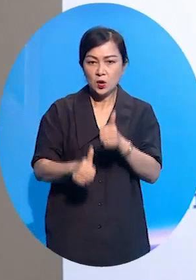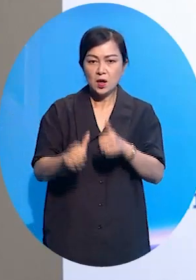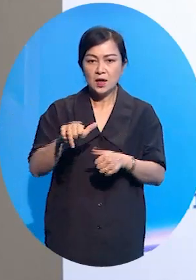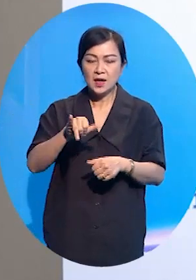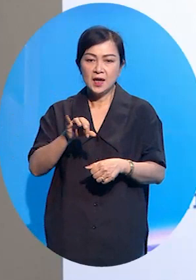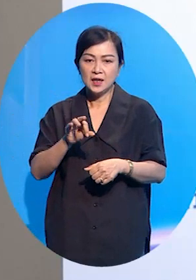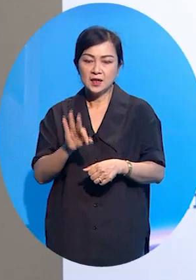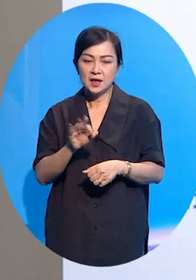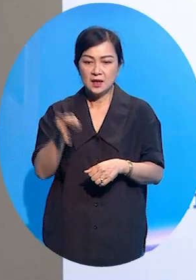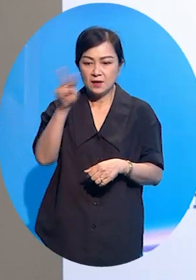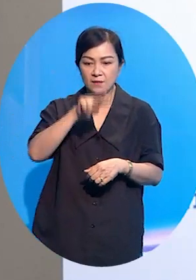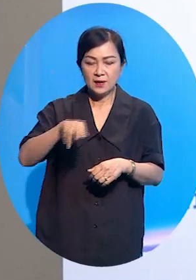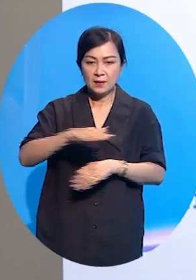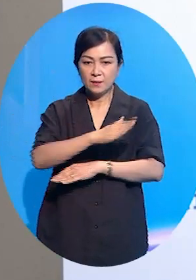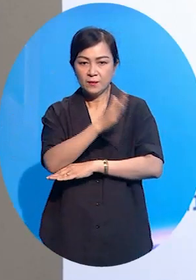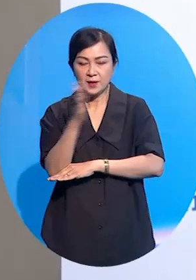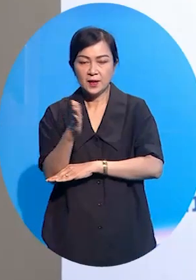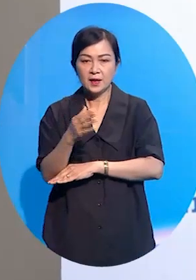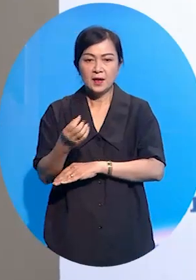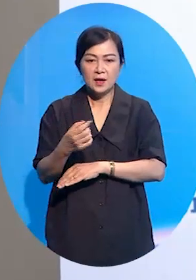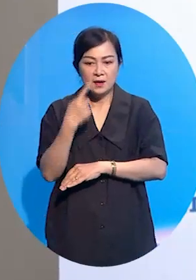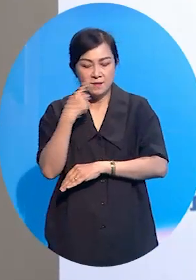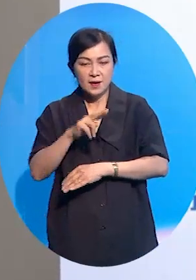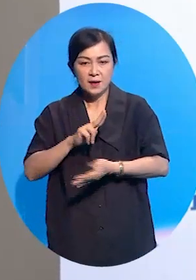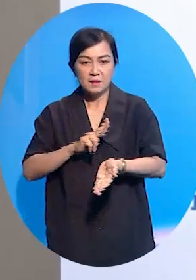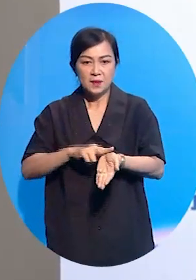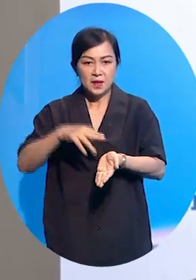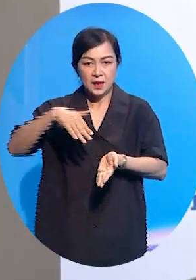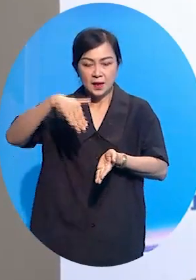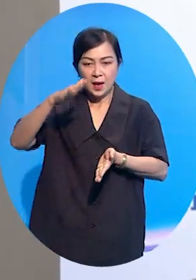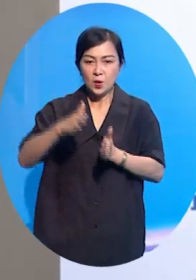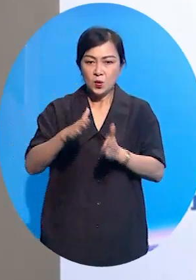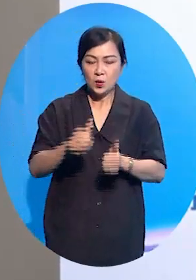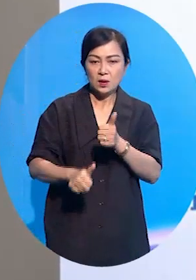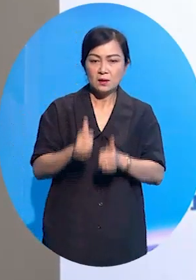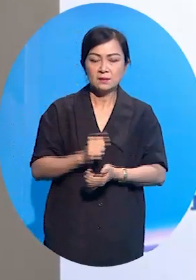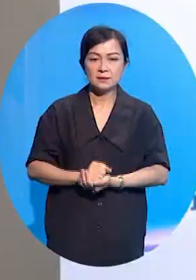tế của chúng ta càng ngày càng phát triển nên cái tỷ lệ phát hiện bệnh càng lúc càng cao hơn.